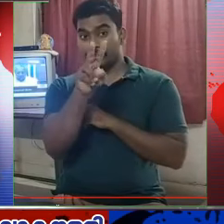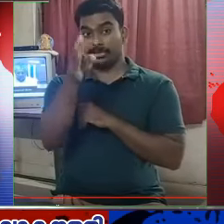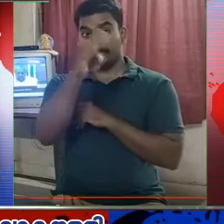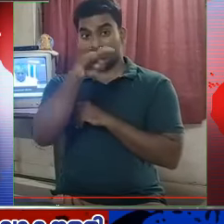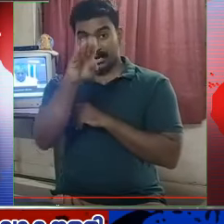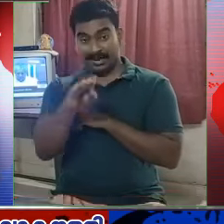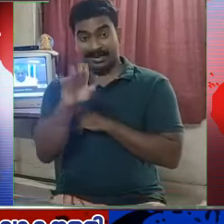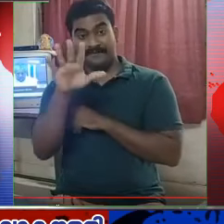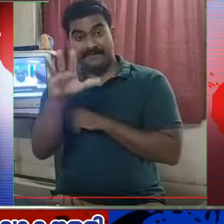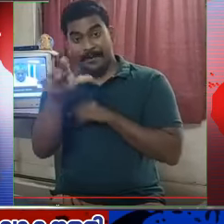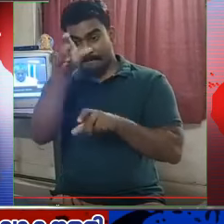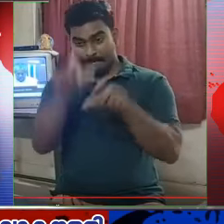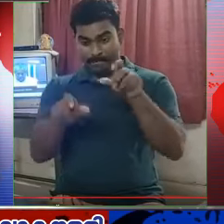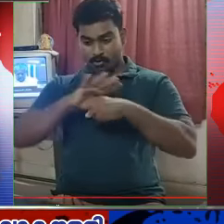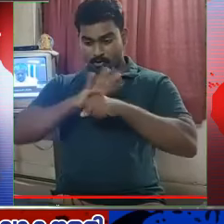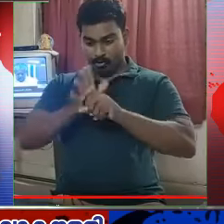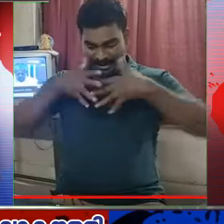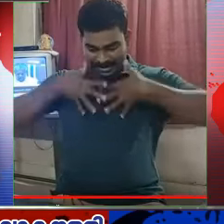206 പേർ